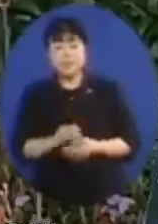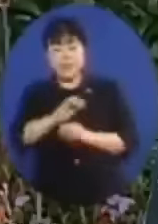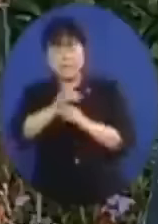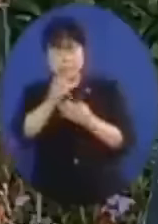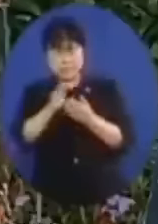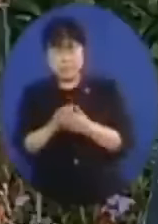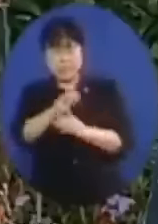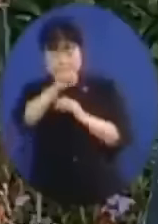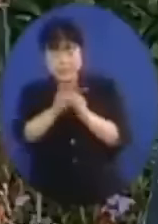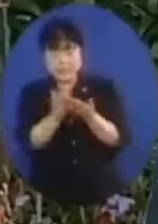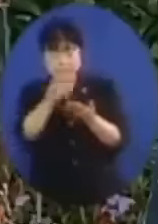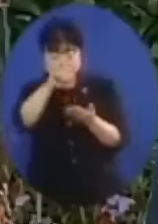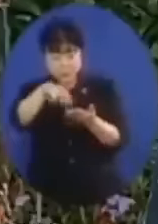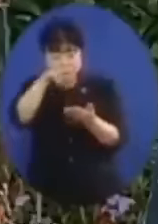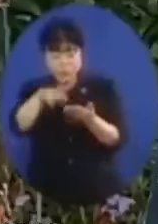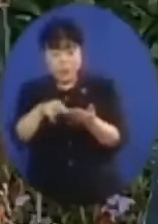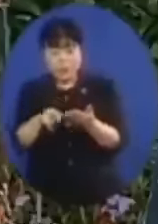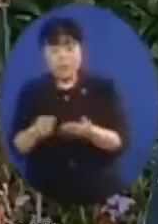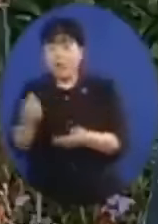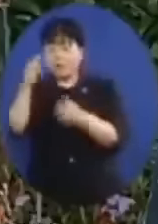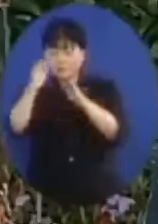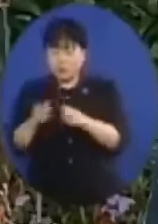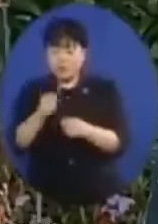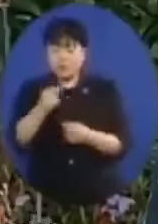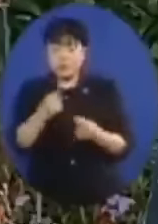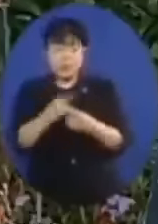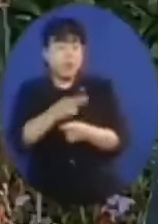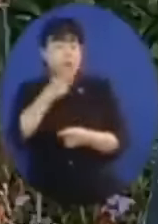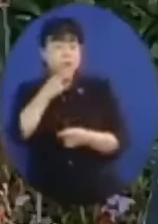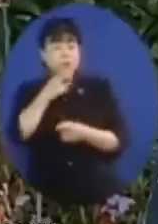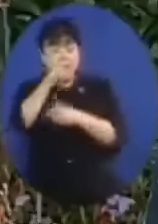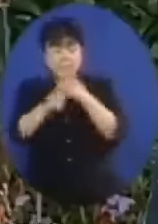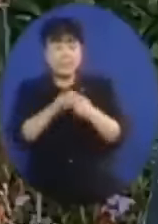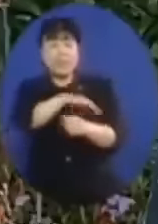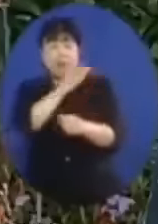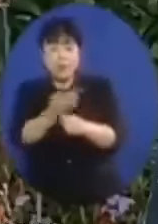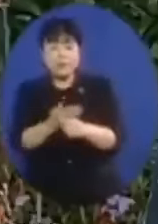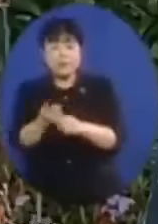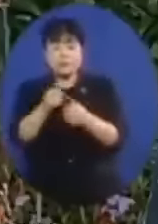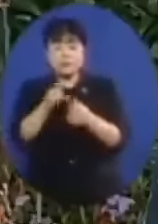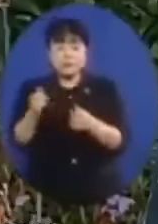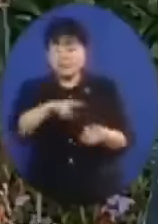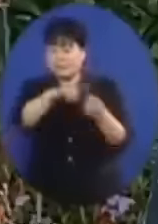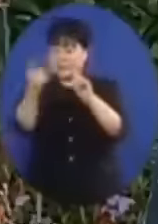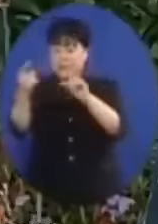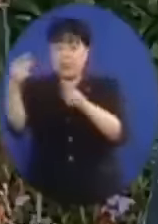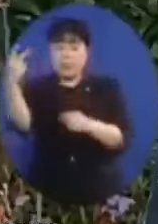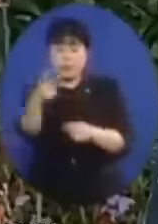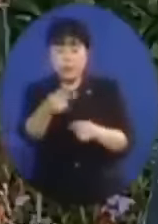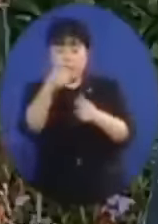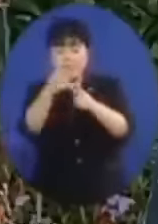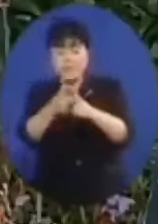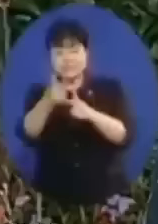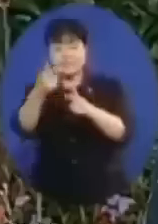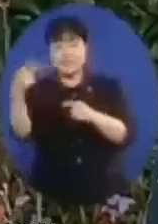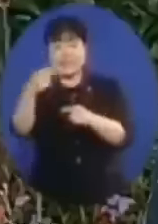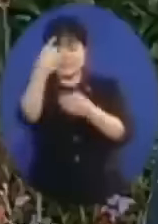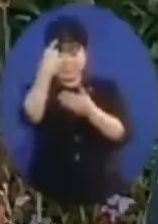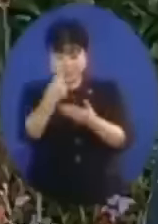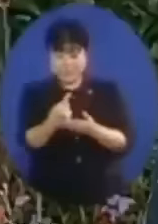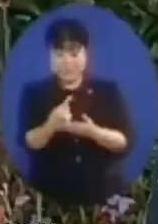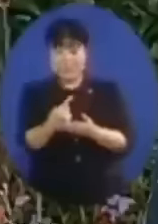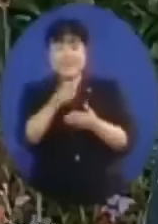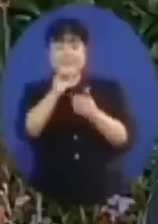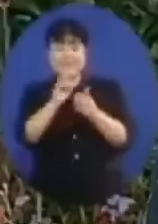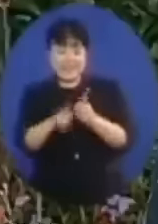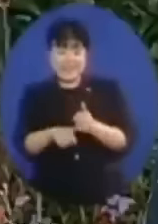통해서 어제나 오늘이나 영원토록 변화하는 하나님의 권능은 오늘 죽은 자를 살릴 뿐 아니라 예수님이 다시